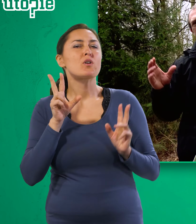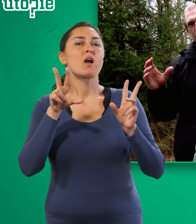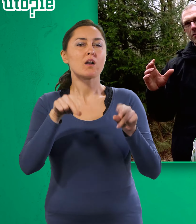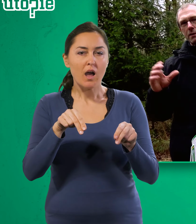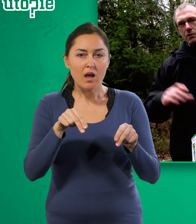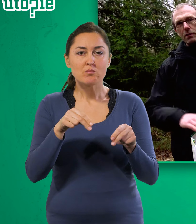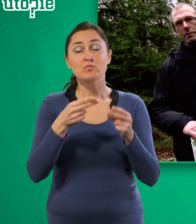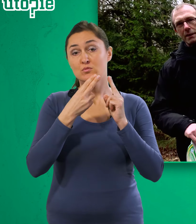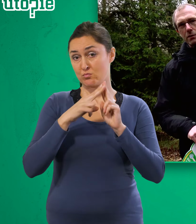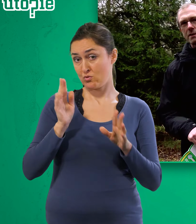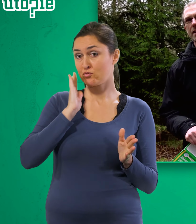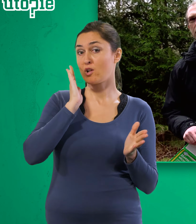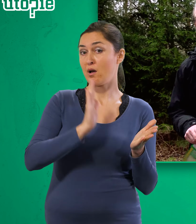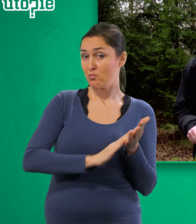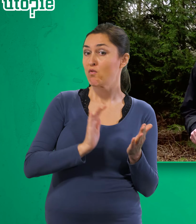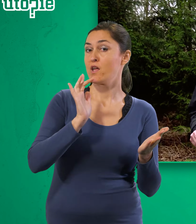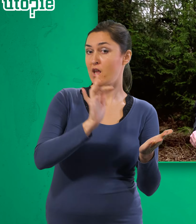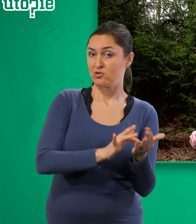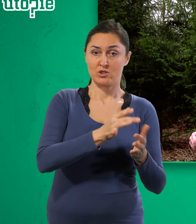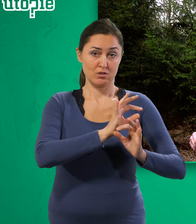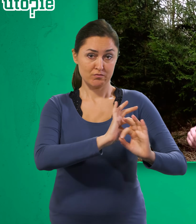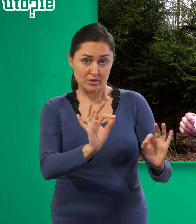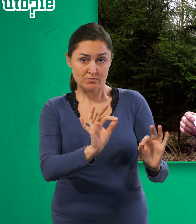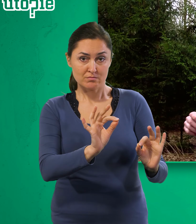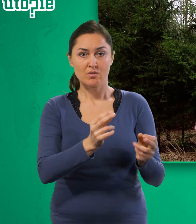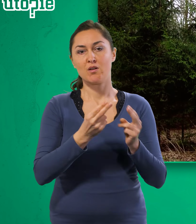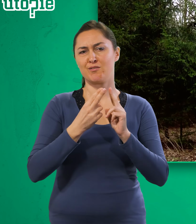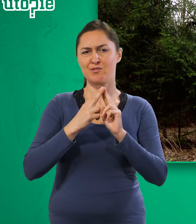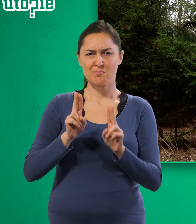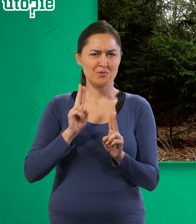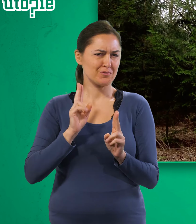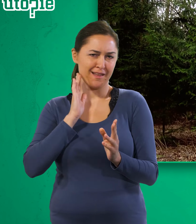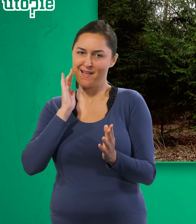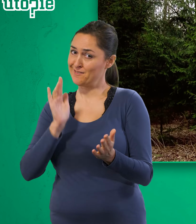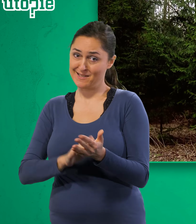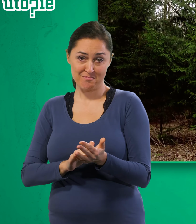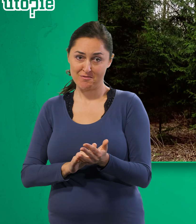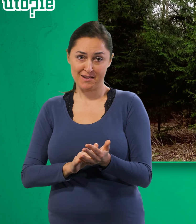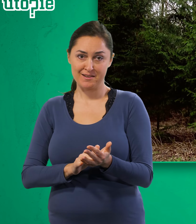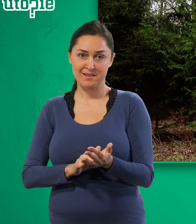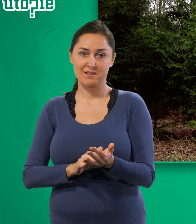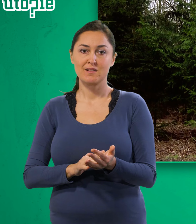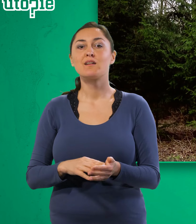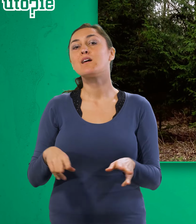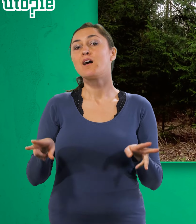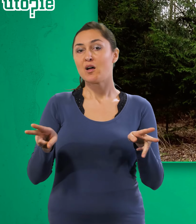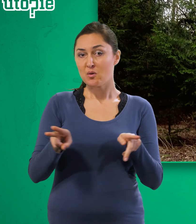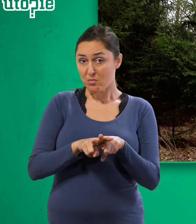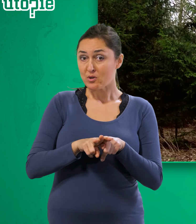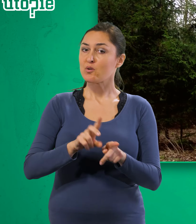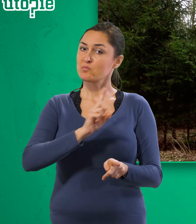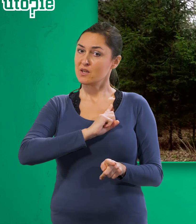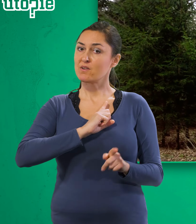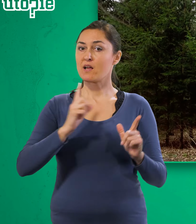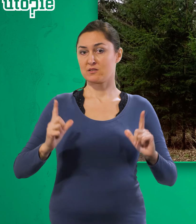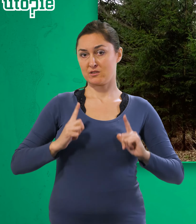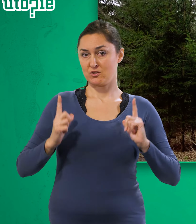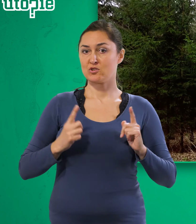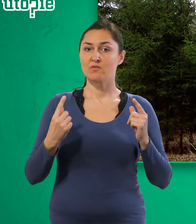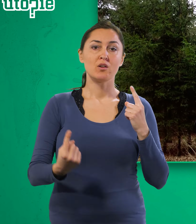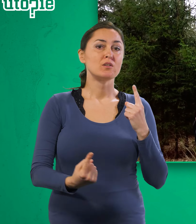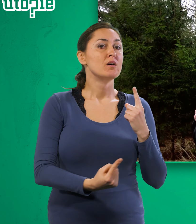co, když se v životě člověk dostane do situace, kdy se obrazně řečeno dostane na rozcestí a ví, která cesta